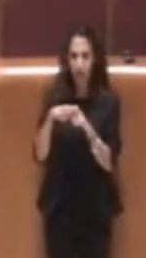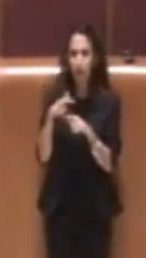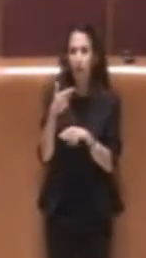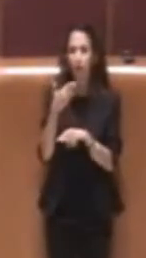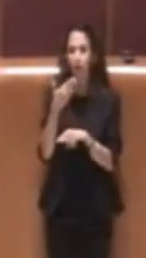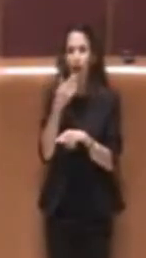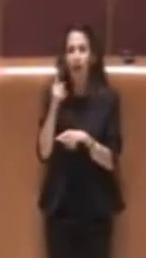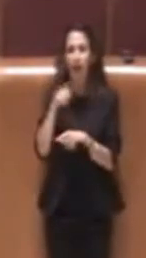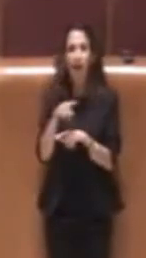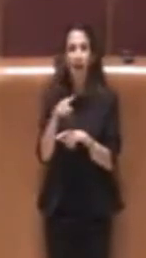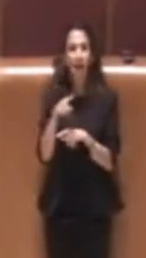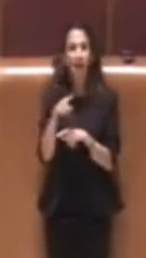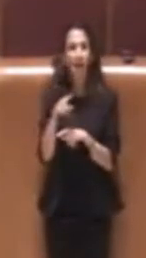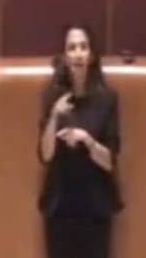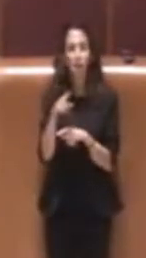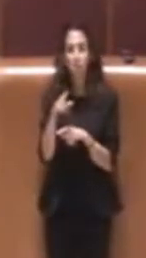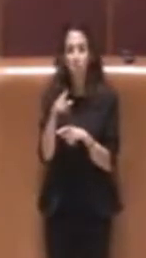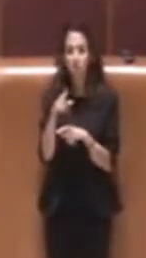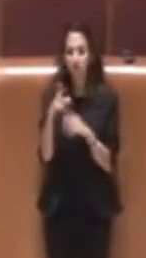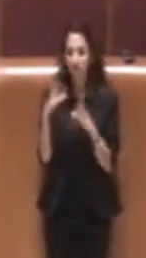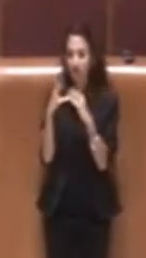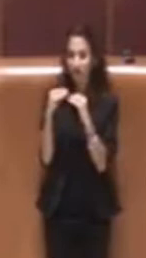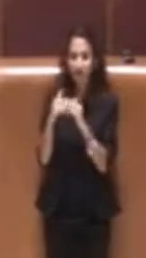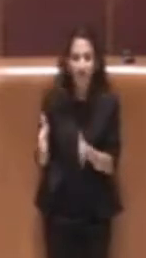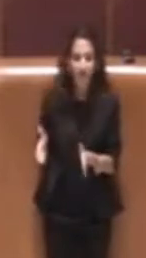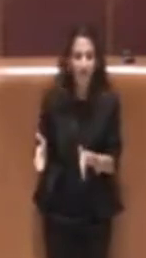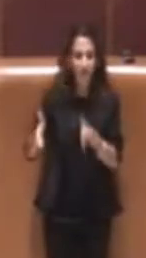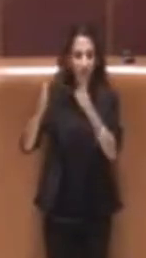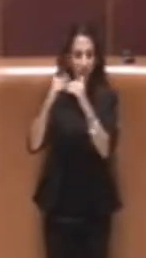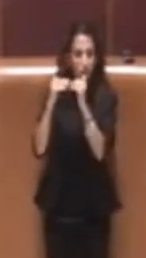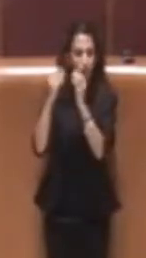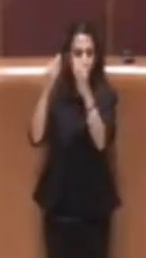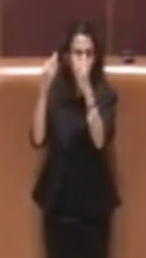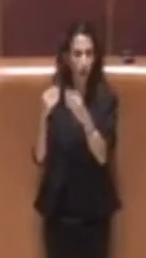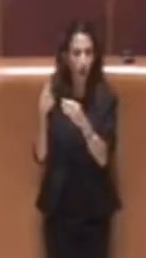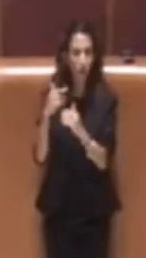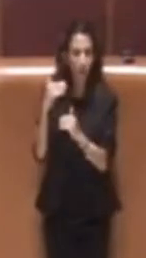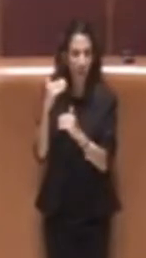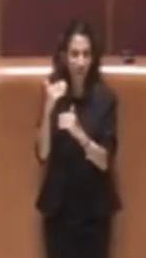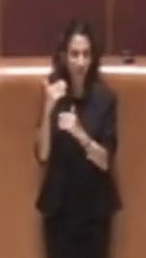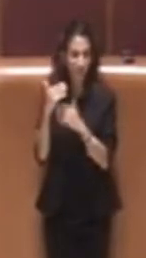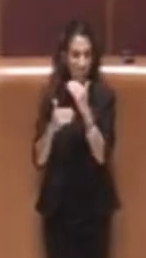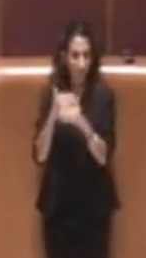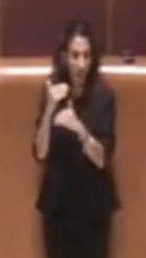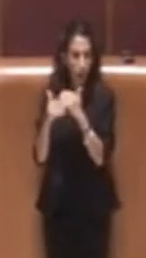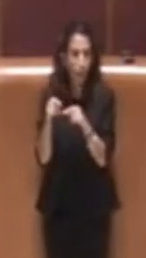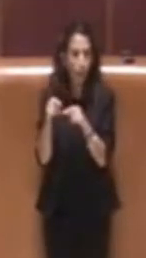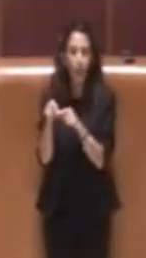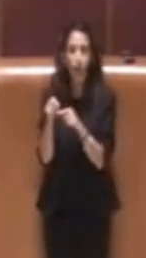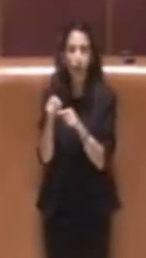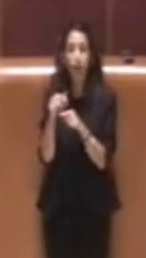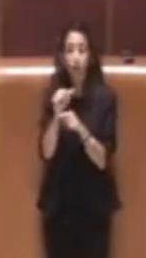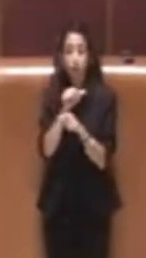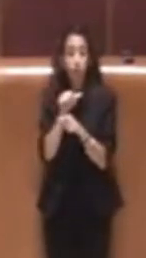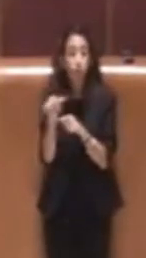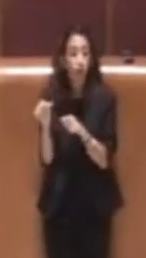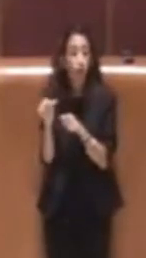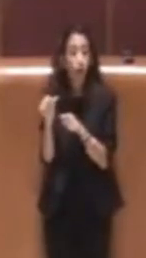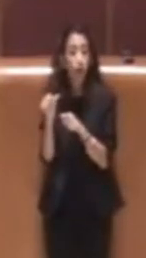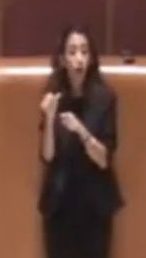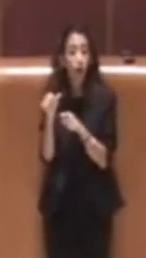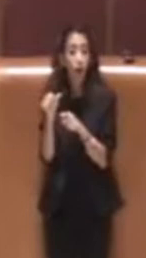di realizzazione di quella che è l'infrastruttura portante dello sviluppo, che non può essere solo ed esclusivamente in